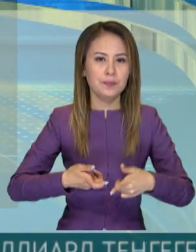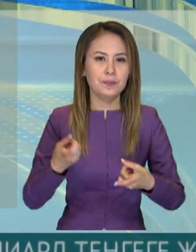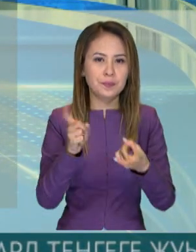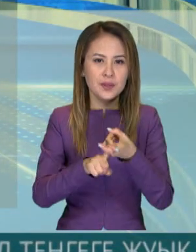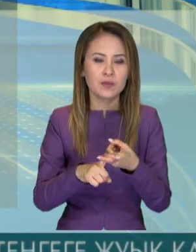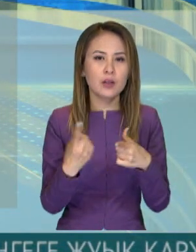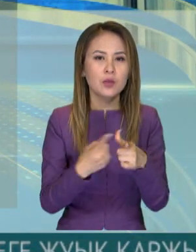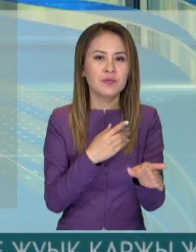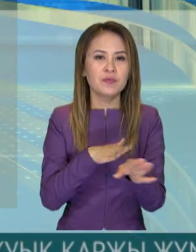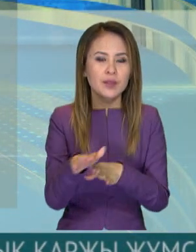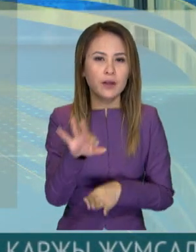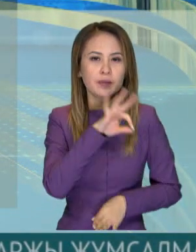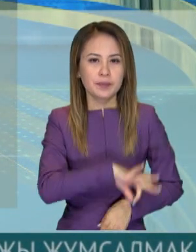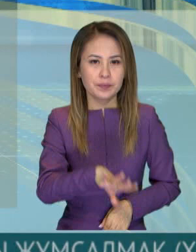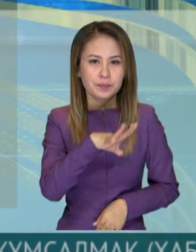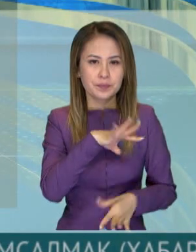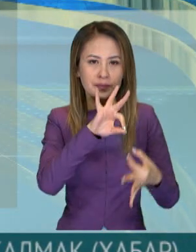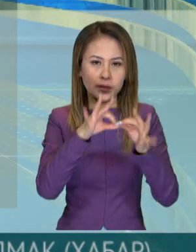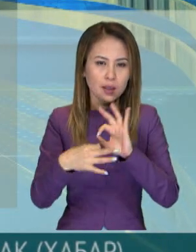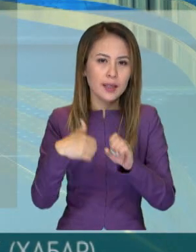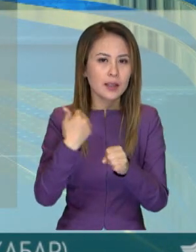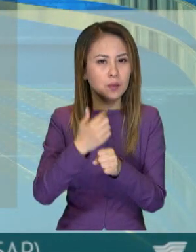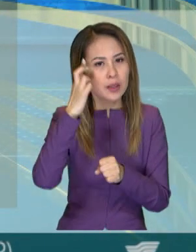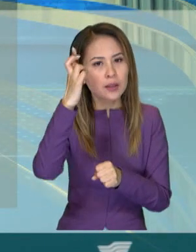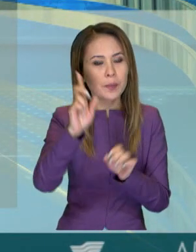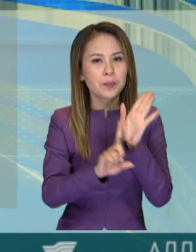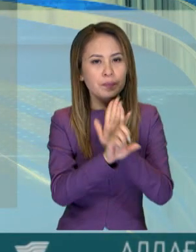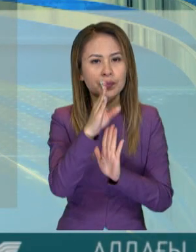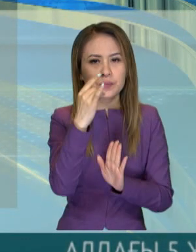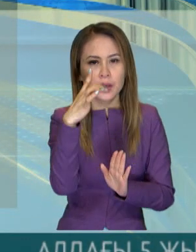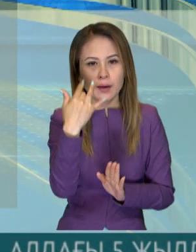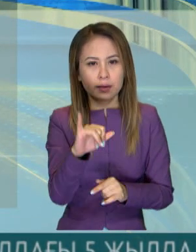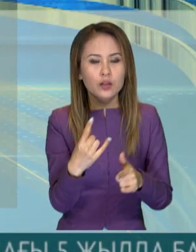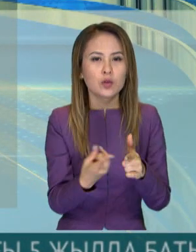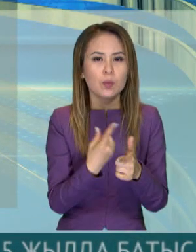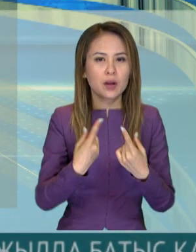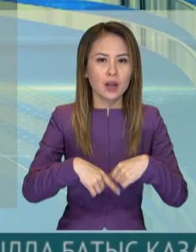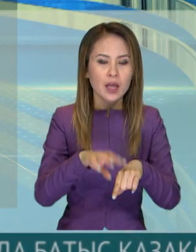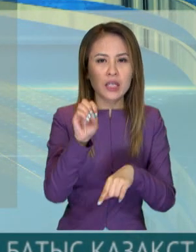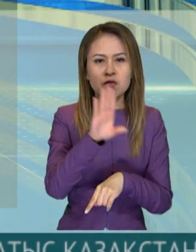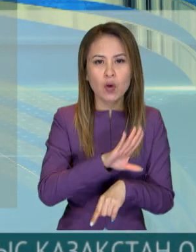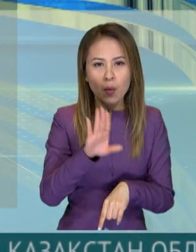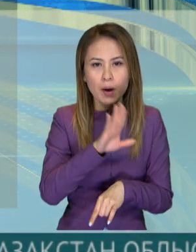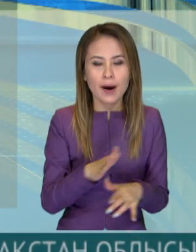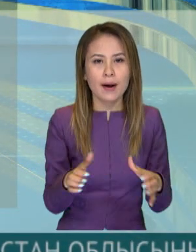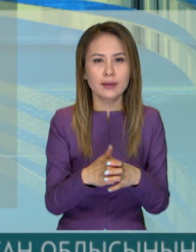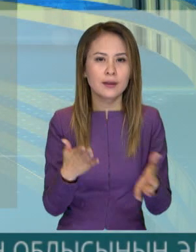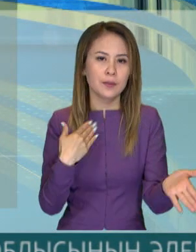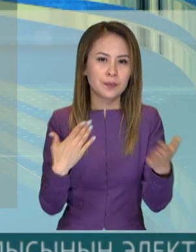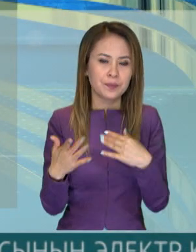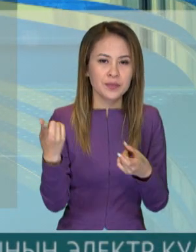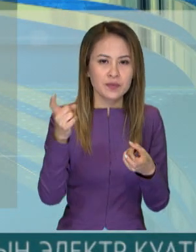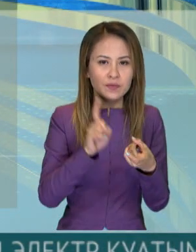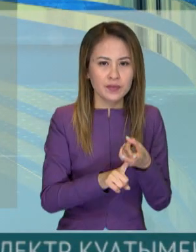іске асырудың тиімділігін атап өтті дей келе, елбасының бастама Шанхай ынтымақтастық ұйымы мен Еуропалық одақ арасында тығыз